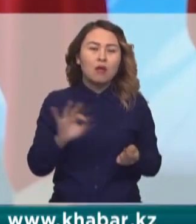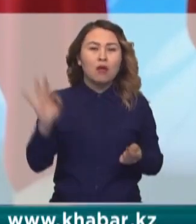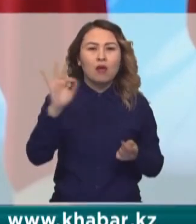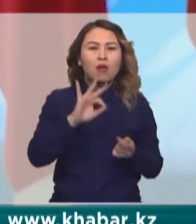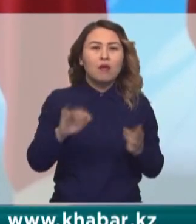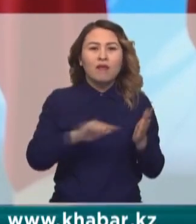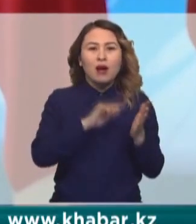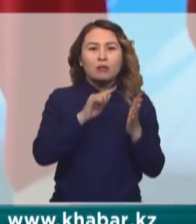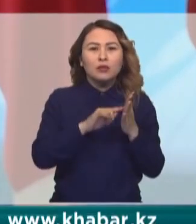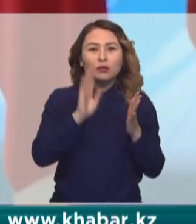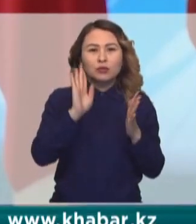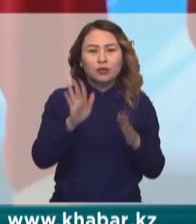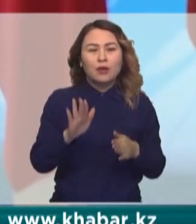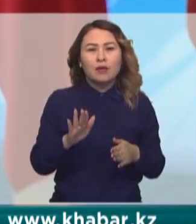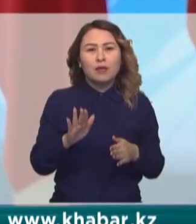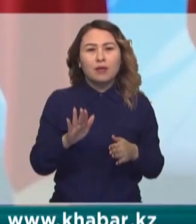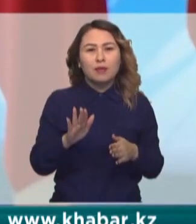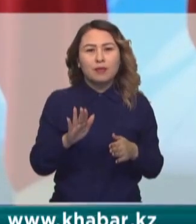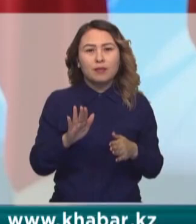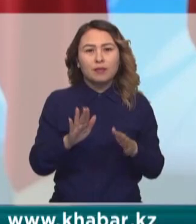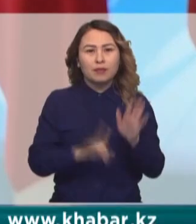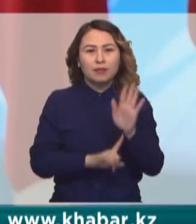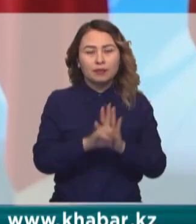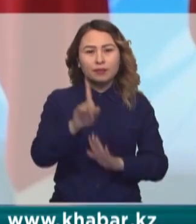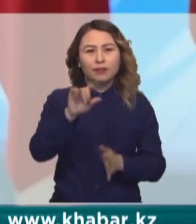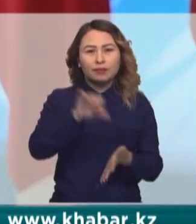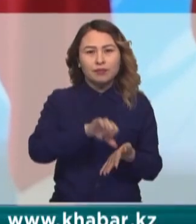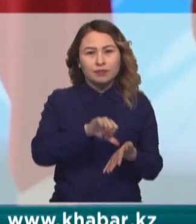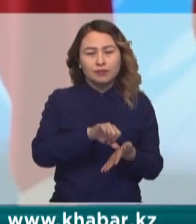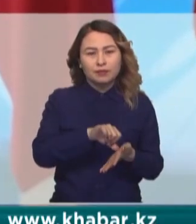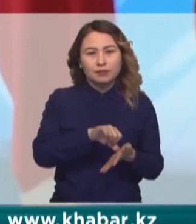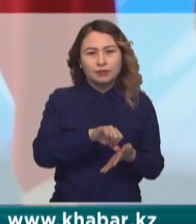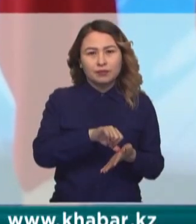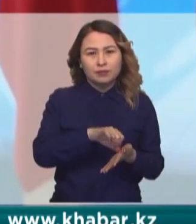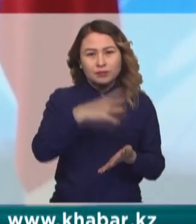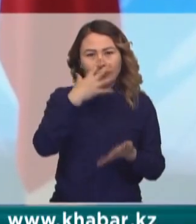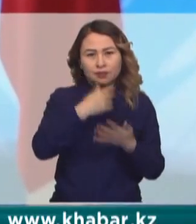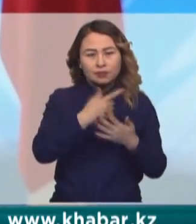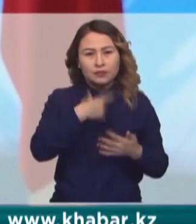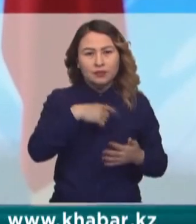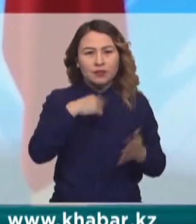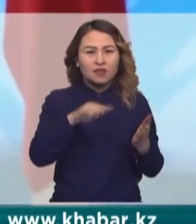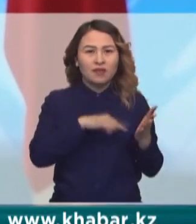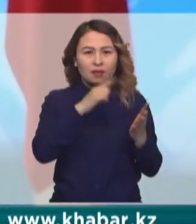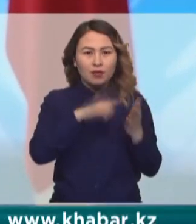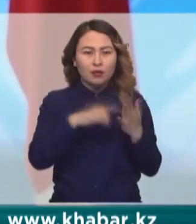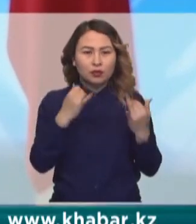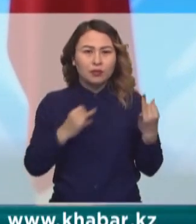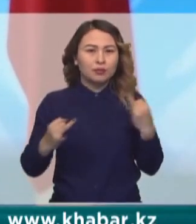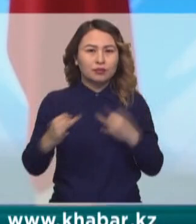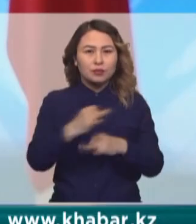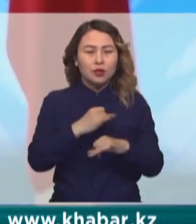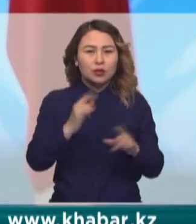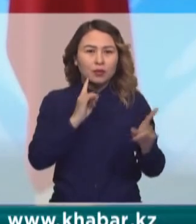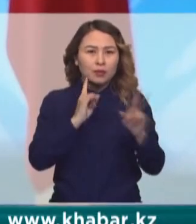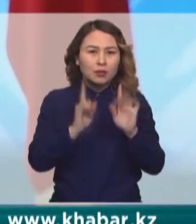көтерілмек. Әзірге кеңес мүшелері өздеріне тиісті сұрақтарды пысықтап жатыр, ал негізгі